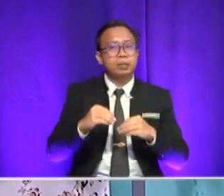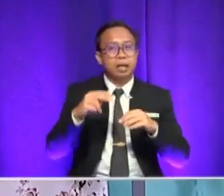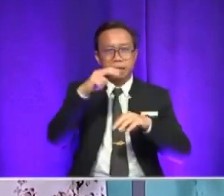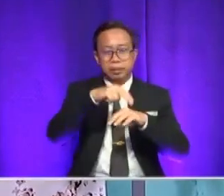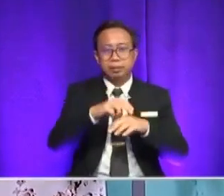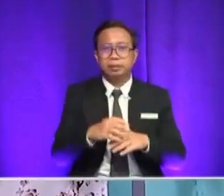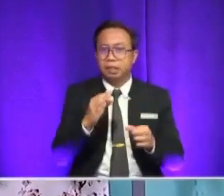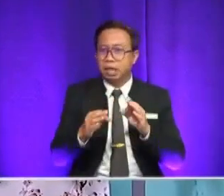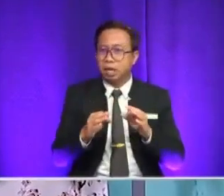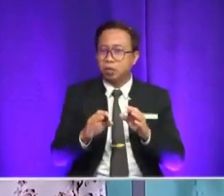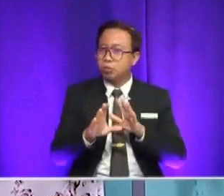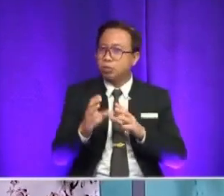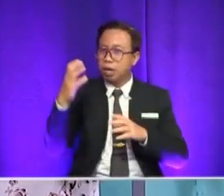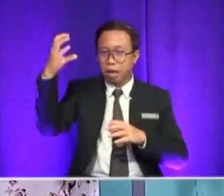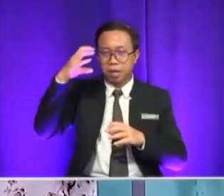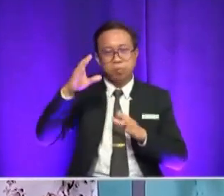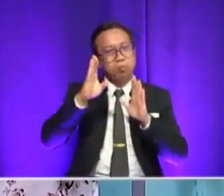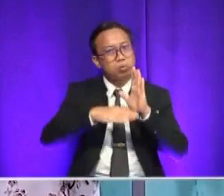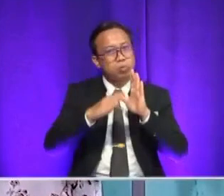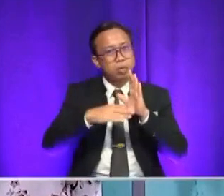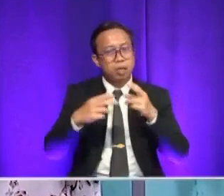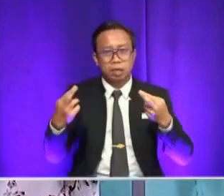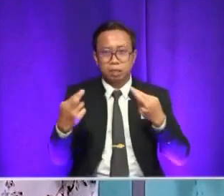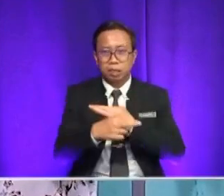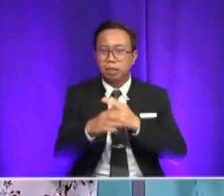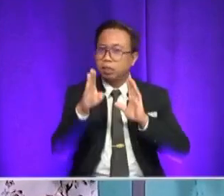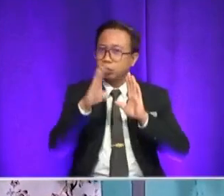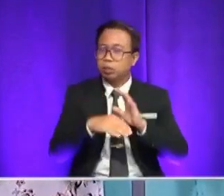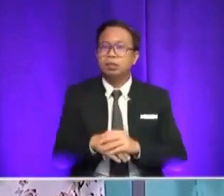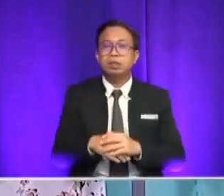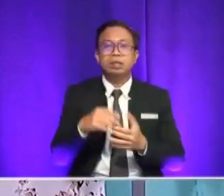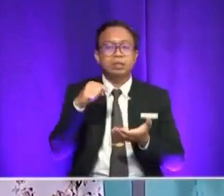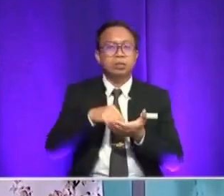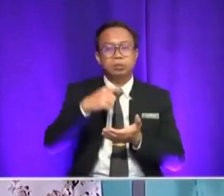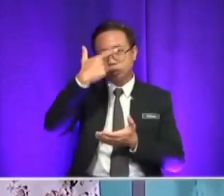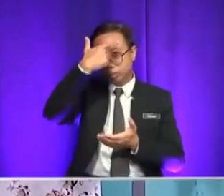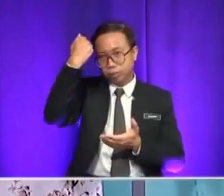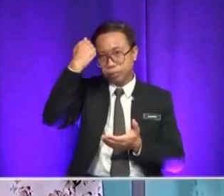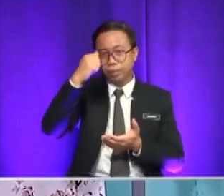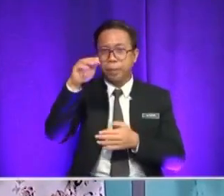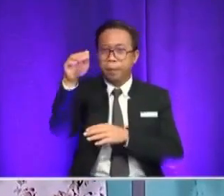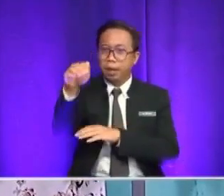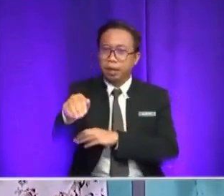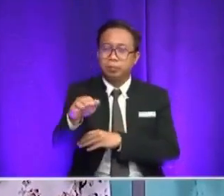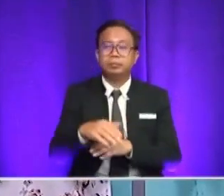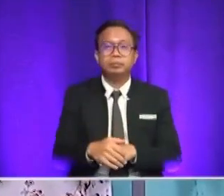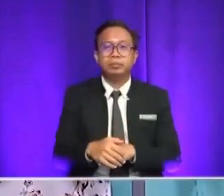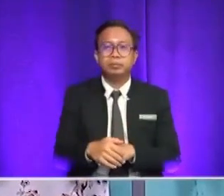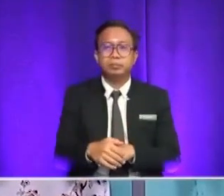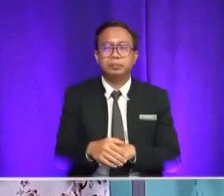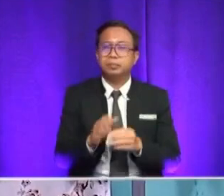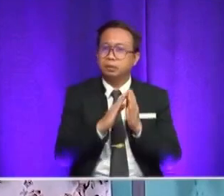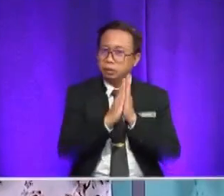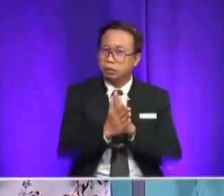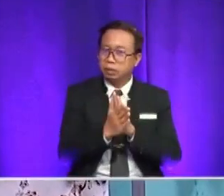tapi kalau cahaya semakin berkurang, rintangan dia pun akan berkurang. Itu sebabnya bila malam, okey, cahaya kurang,